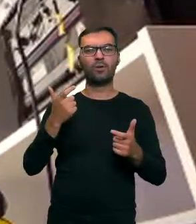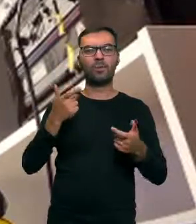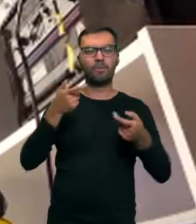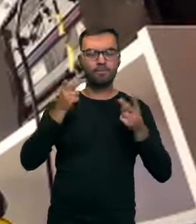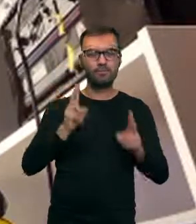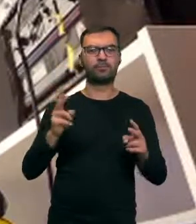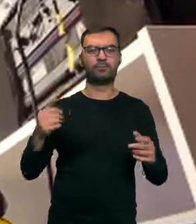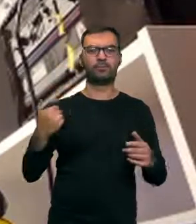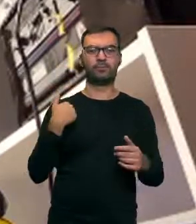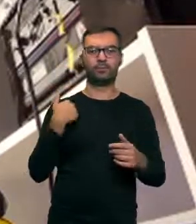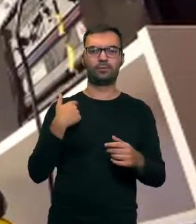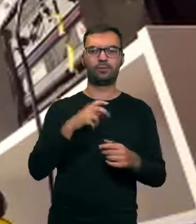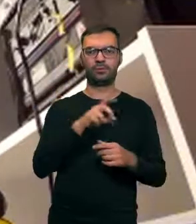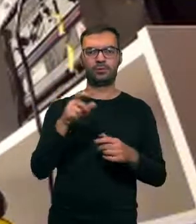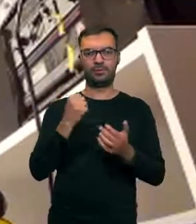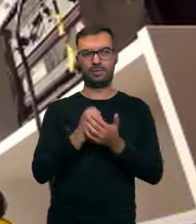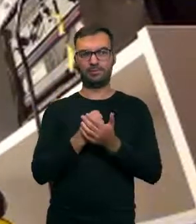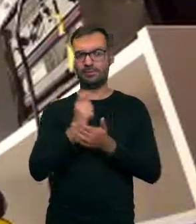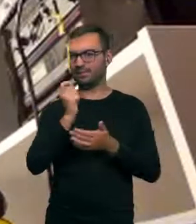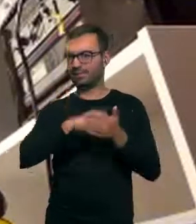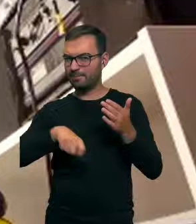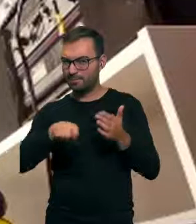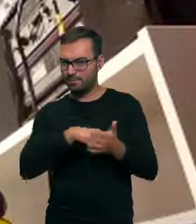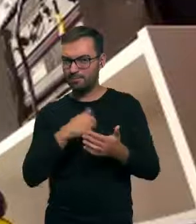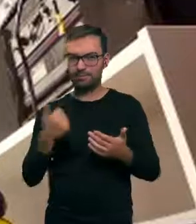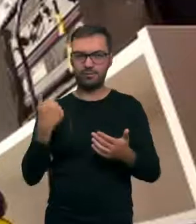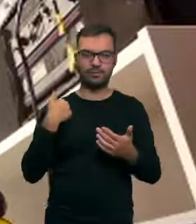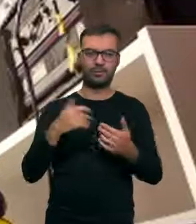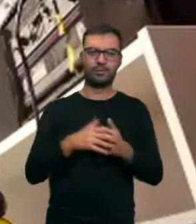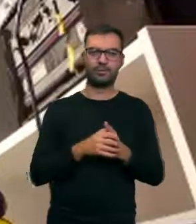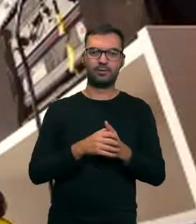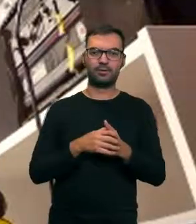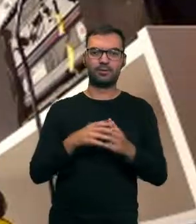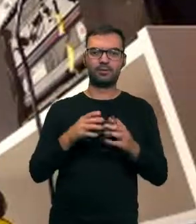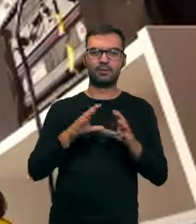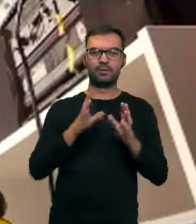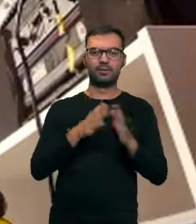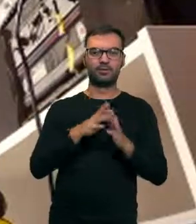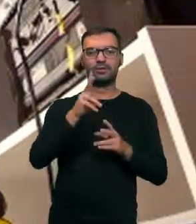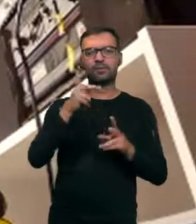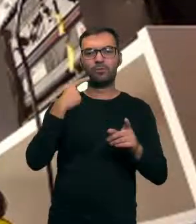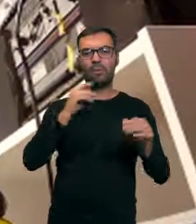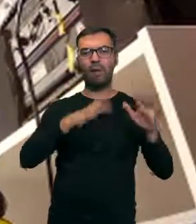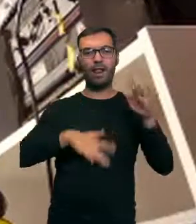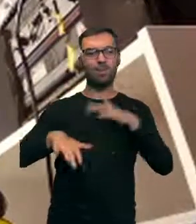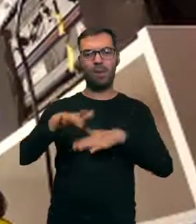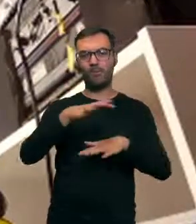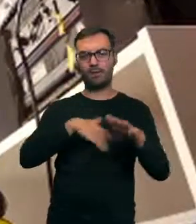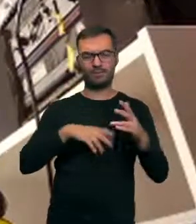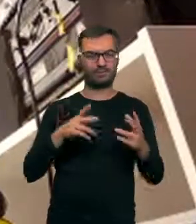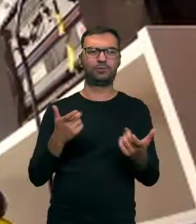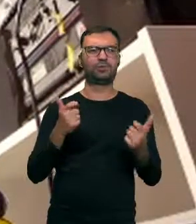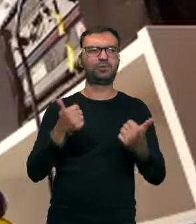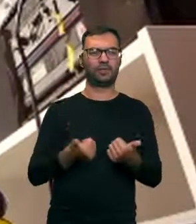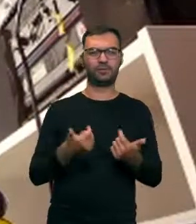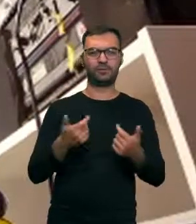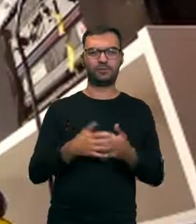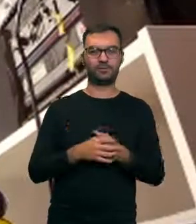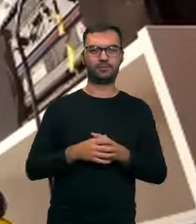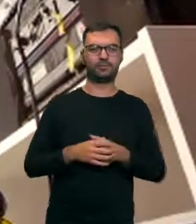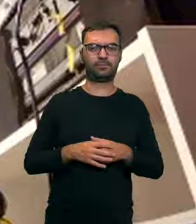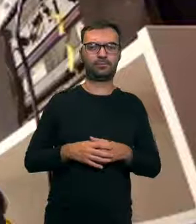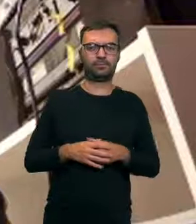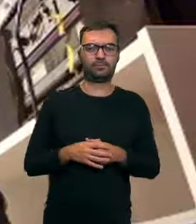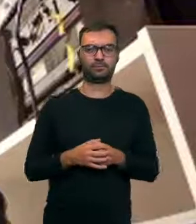się stało. Czy ona została umorzona i to z wszystkimi tymi, którzy manipulowali w tym